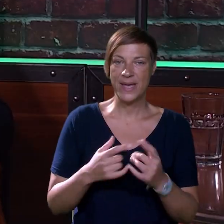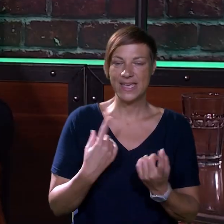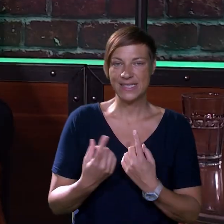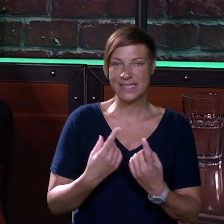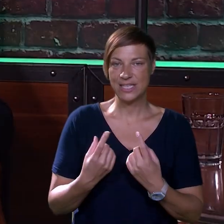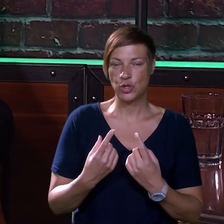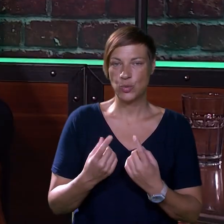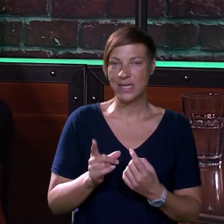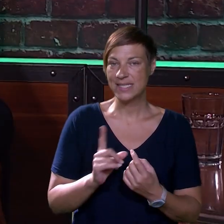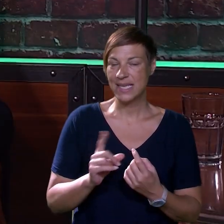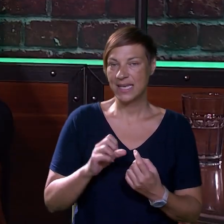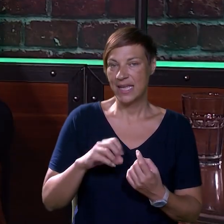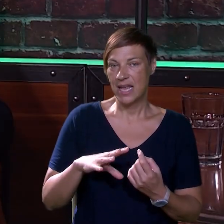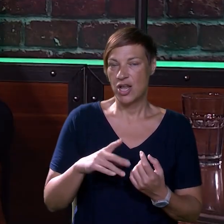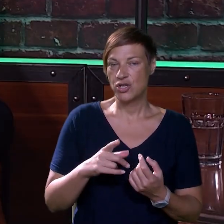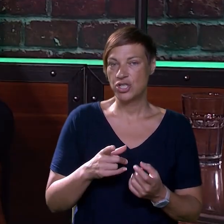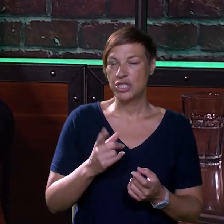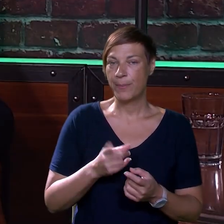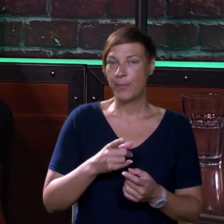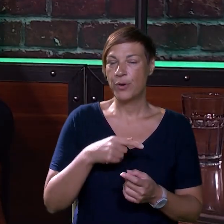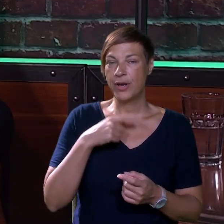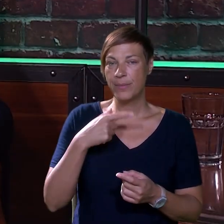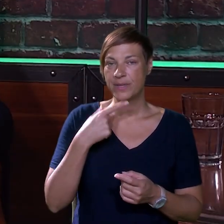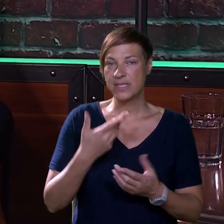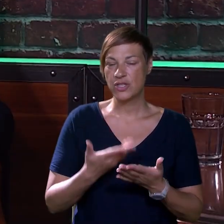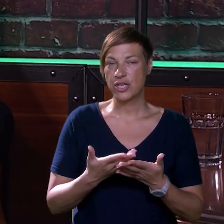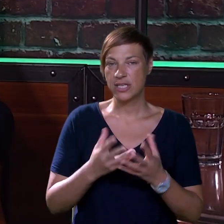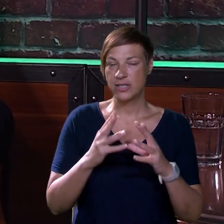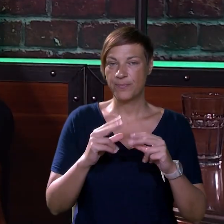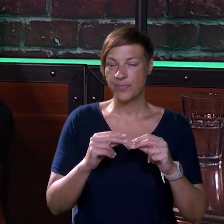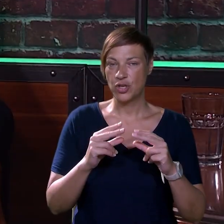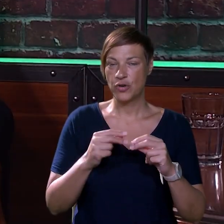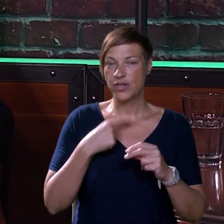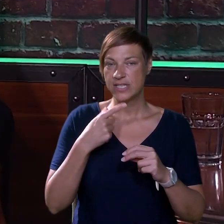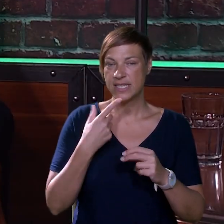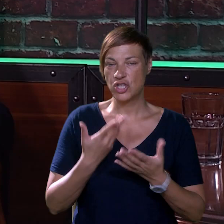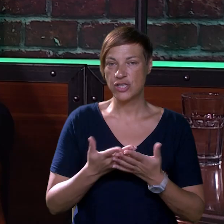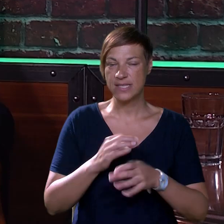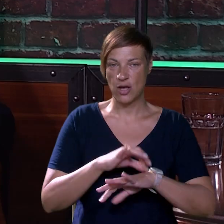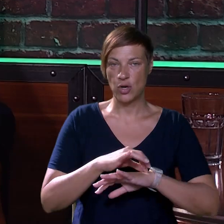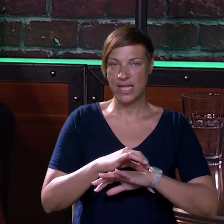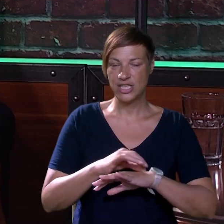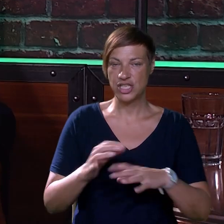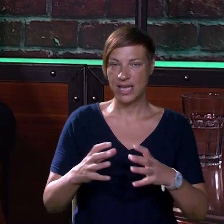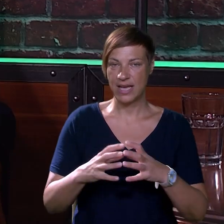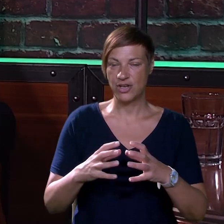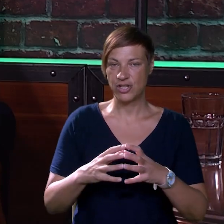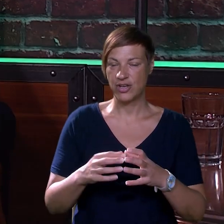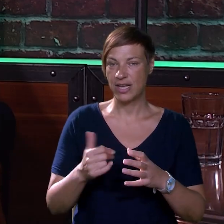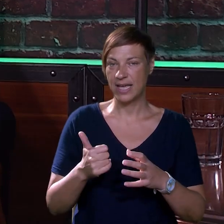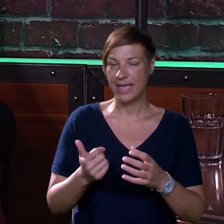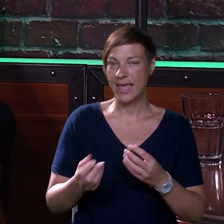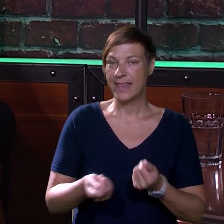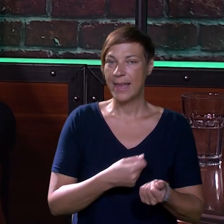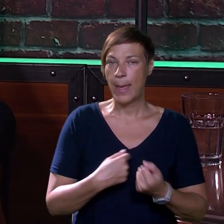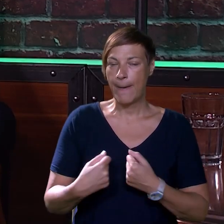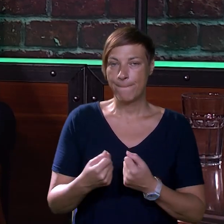situacija nije loša, moram isto tako reći, govorio sam dosta o liječnicima, ali treba reći kao da je kardiologija jedan